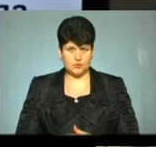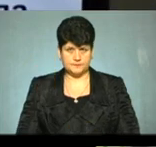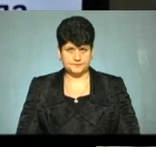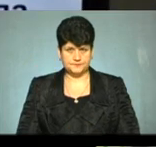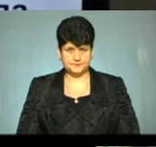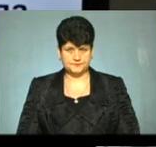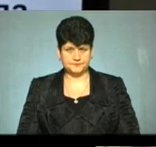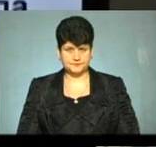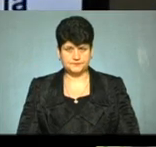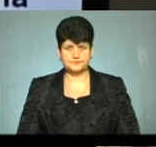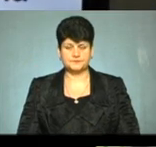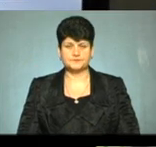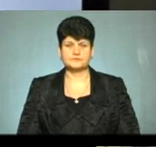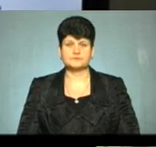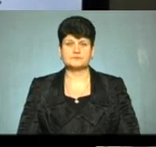Китаю.